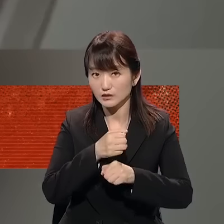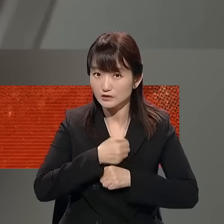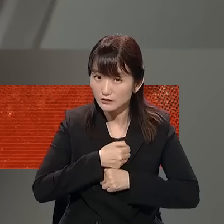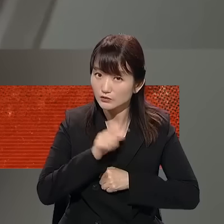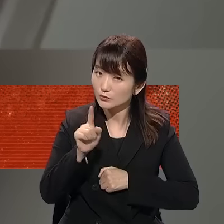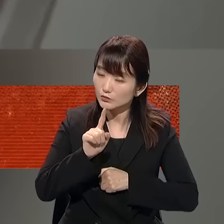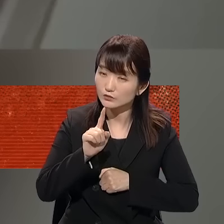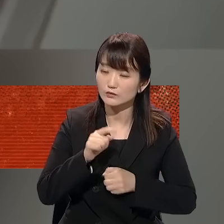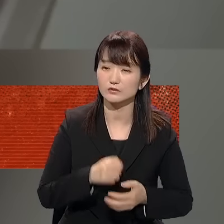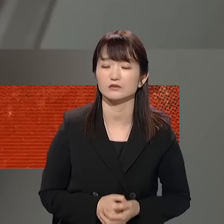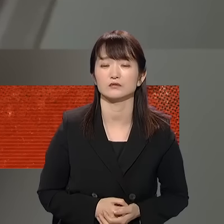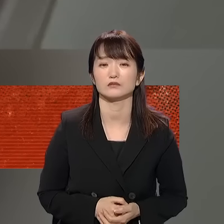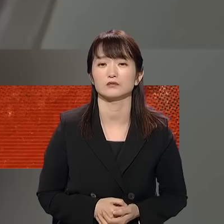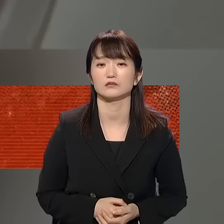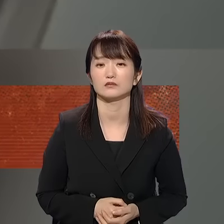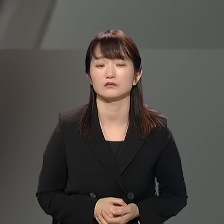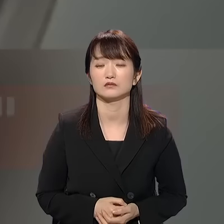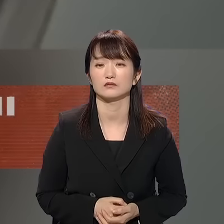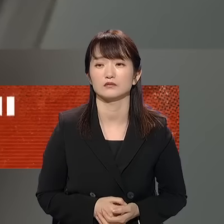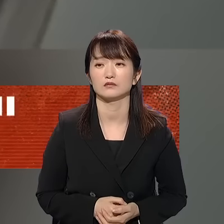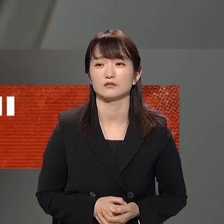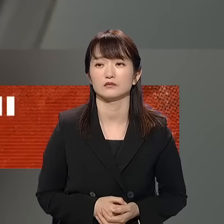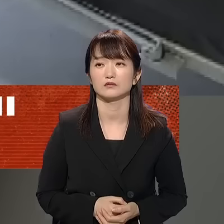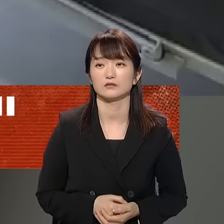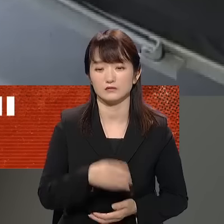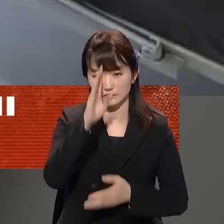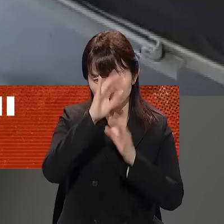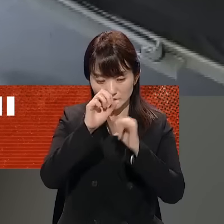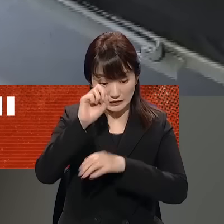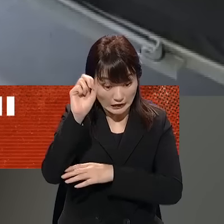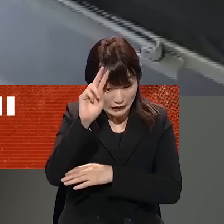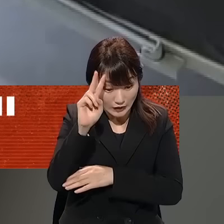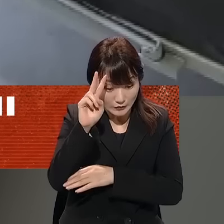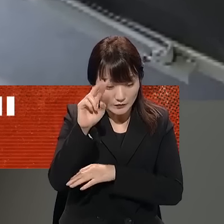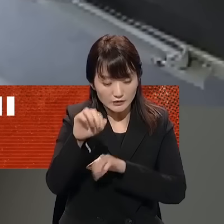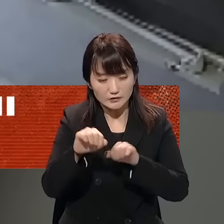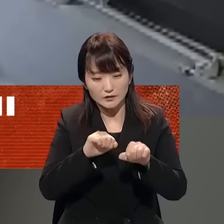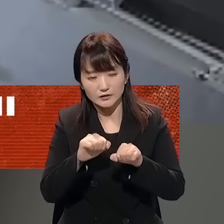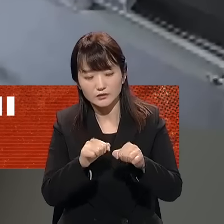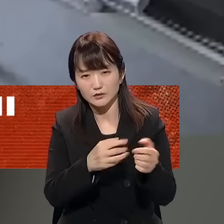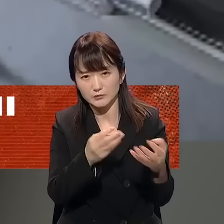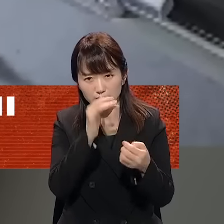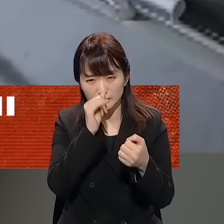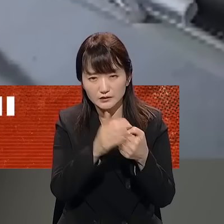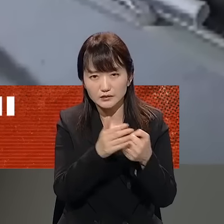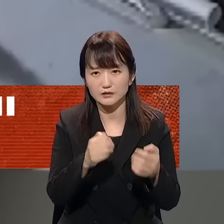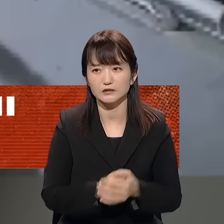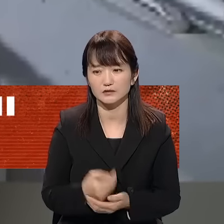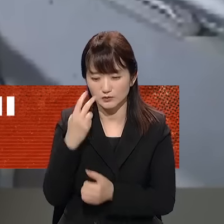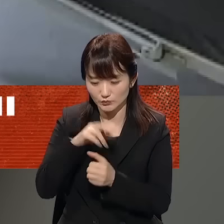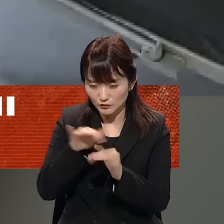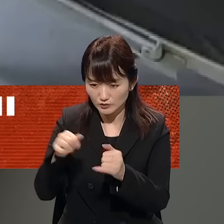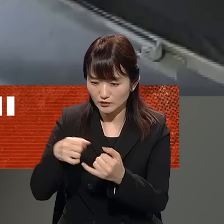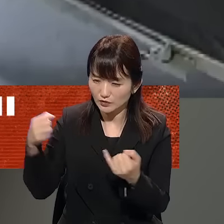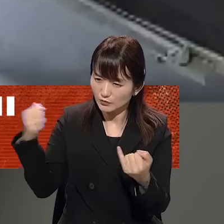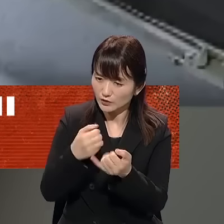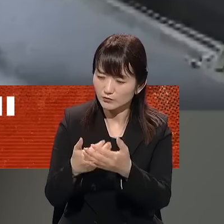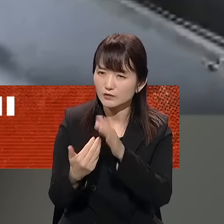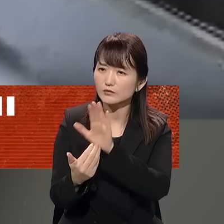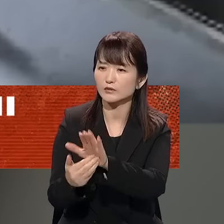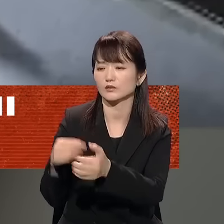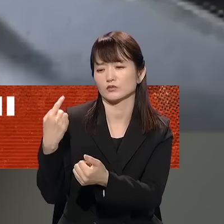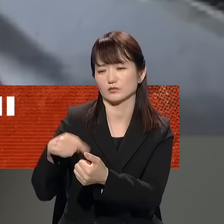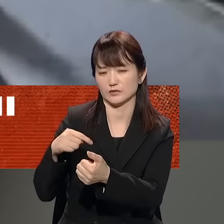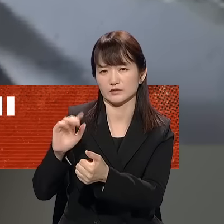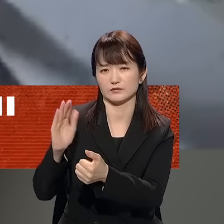뭐 일단 저런 병원 같은 경우는 사실 환자의 돌발 행동이 많기 때문에 일단은 보호사 폭행 예방 교육을 받아야 되고 근데 그거는 받았다고 합니다